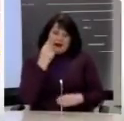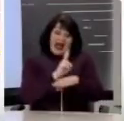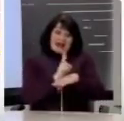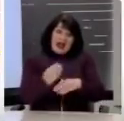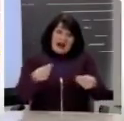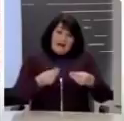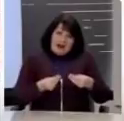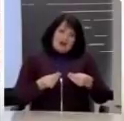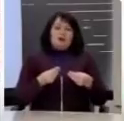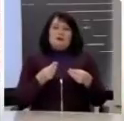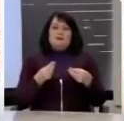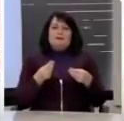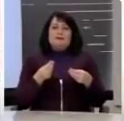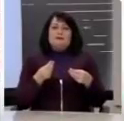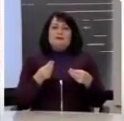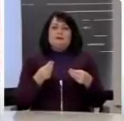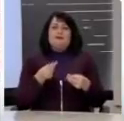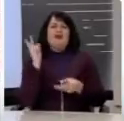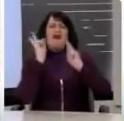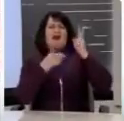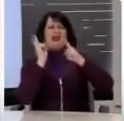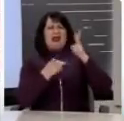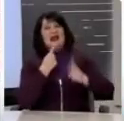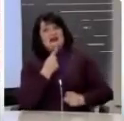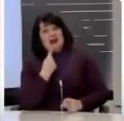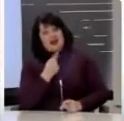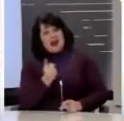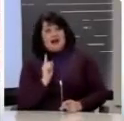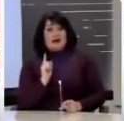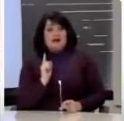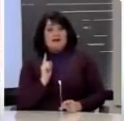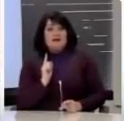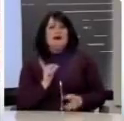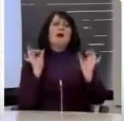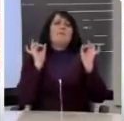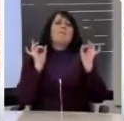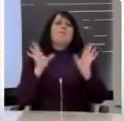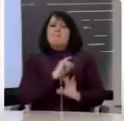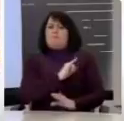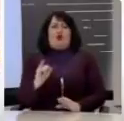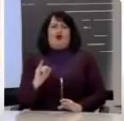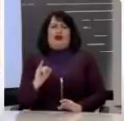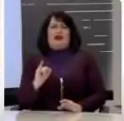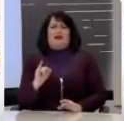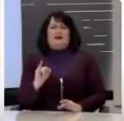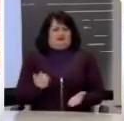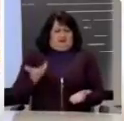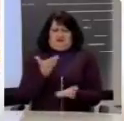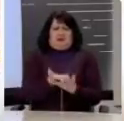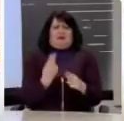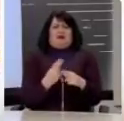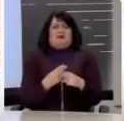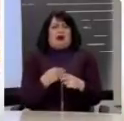με δήθεν καταγγελίες οι οποίες έχουν και οι οποίες ουδέποτε έχουν κατατεθεί